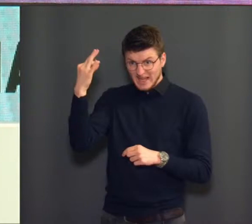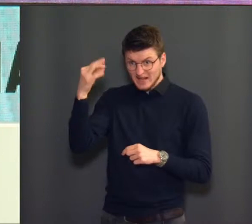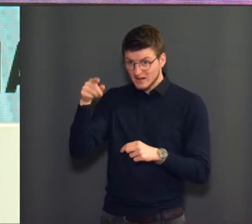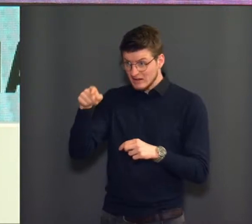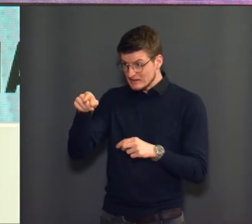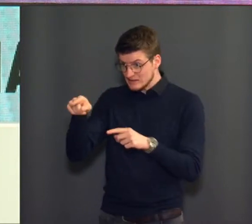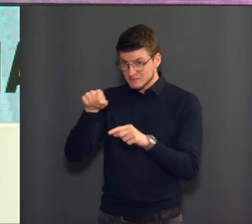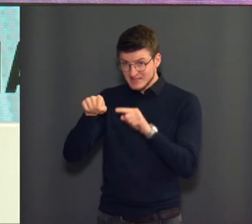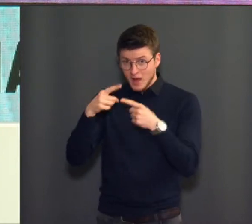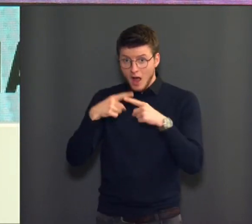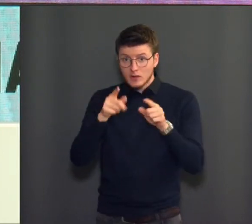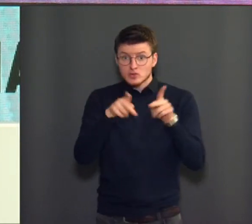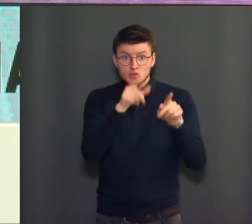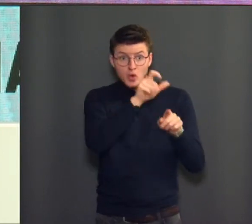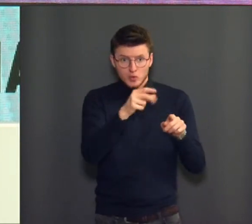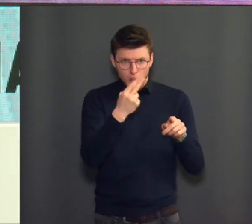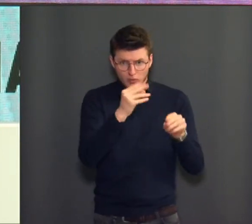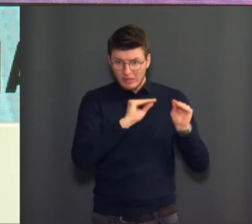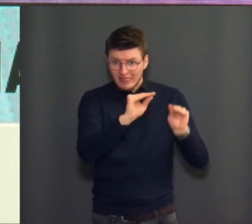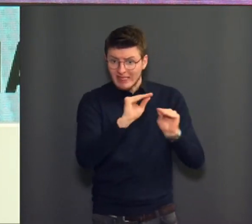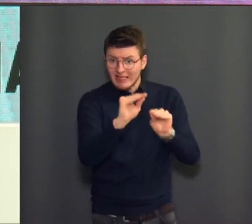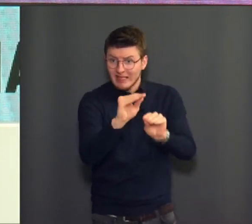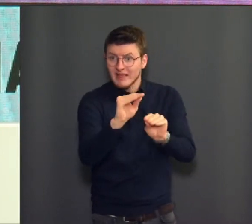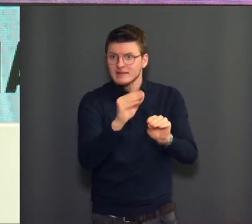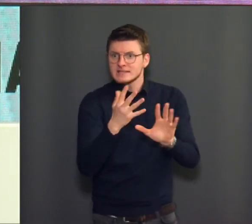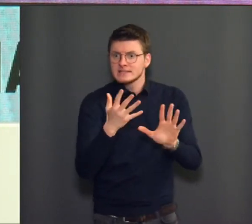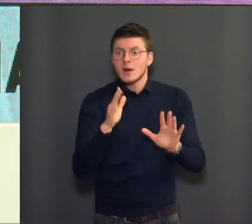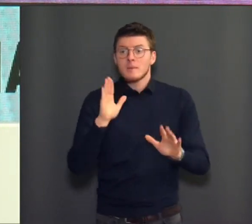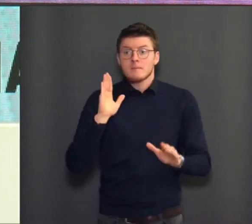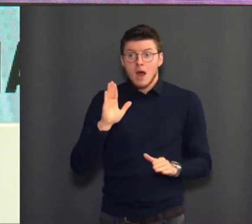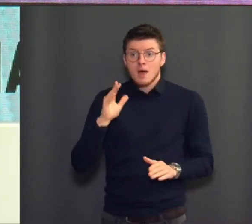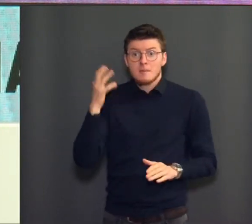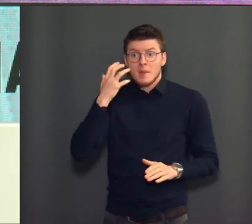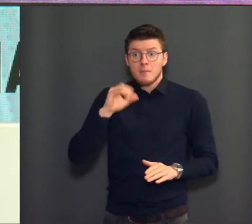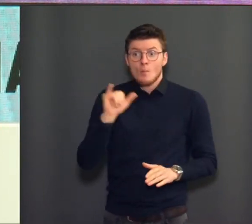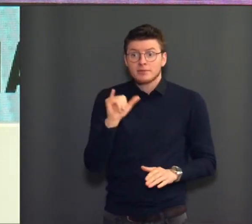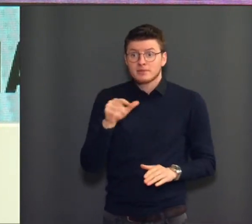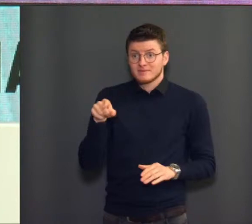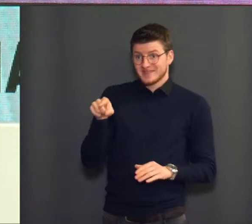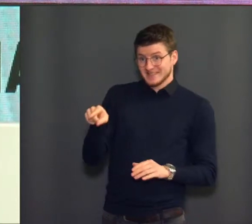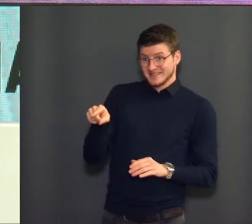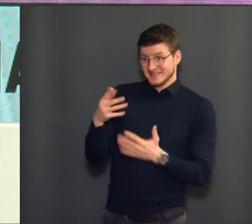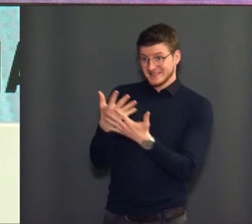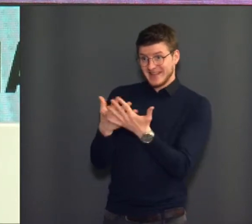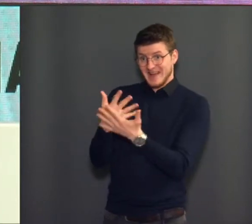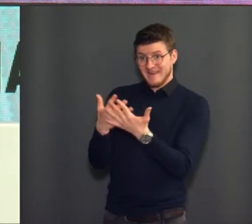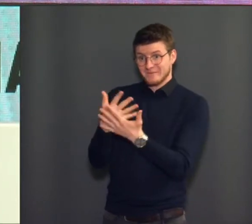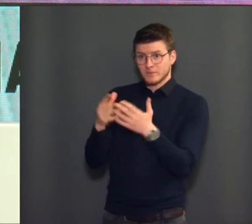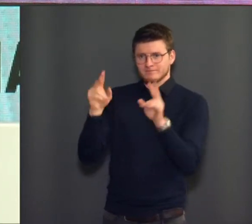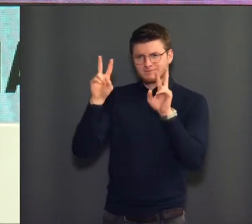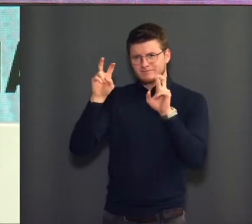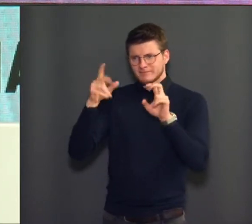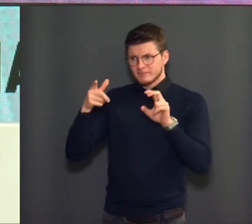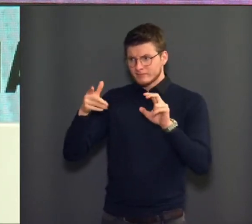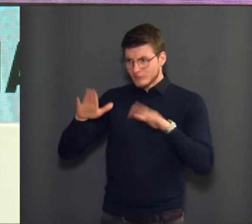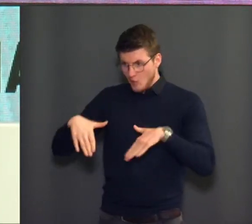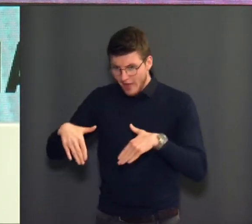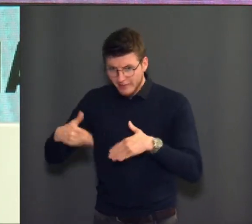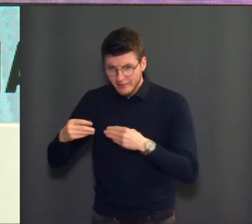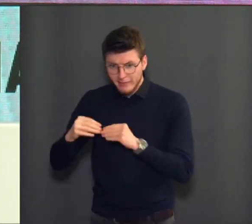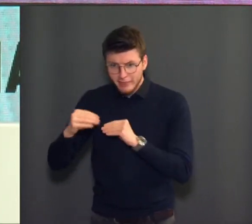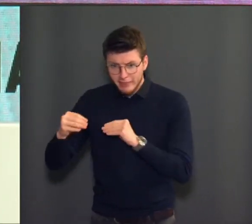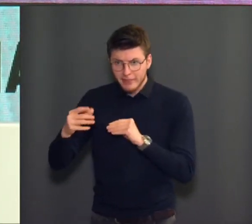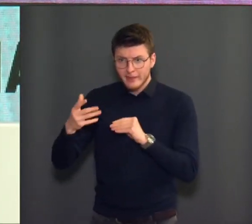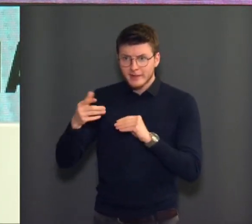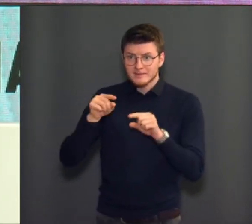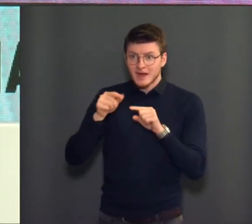dat zijn jammer genoeg ook late parameters. Wanneer die beginnen te stijgen, ja, dan zit je eigenlijk al in een fase waarin het te laat is